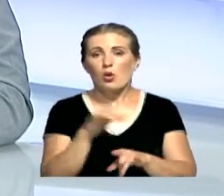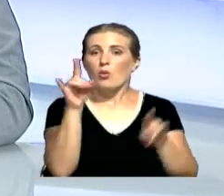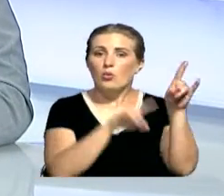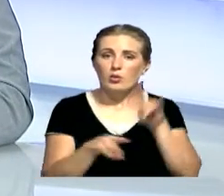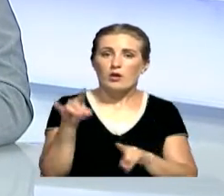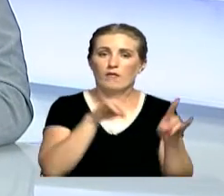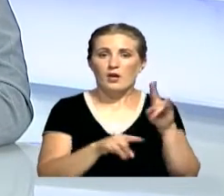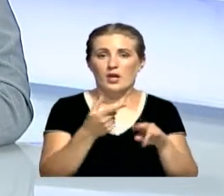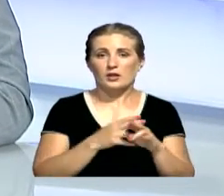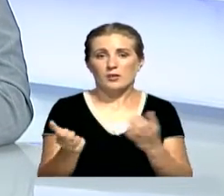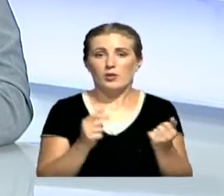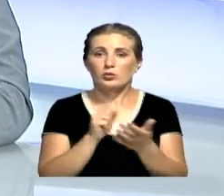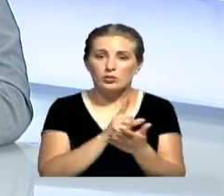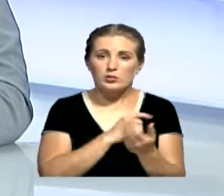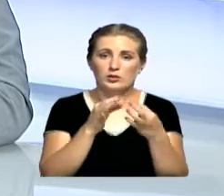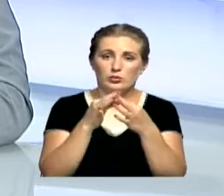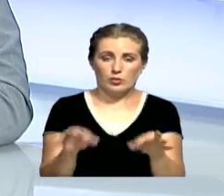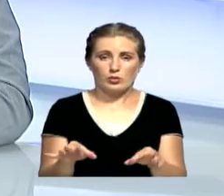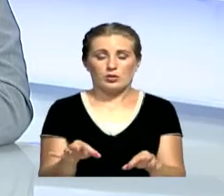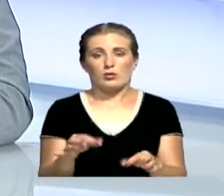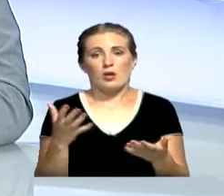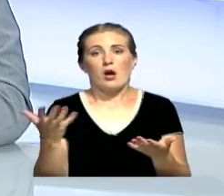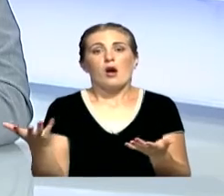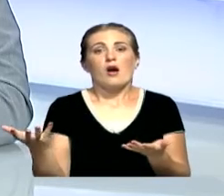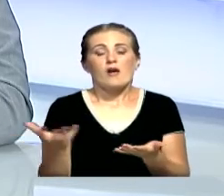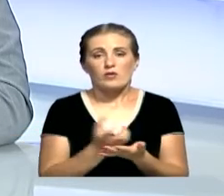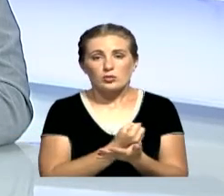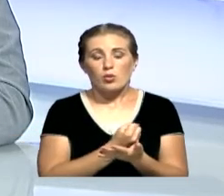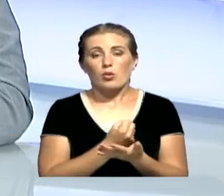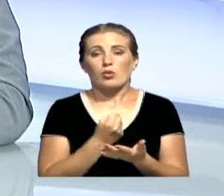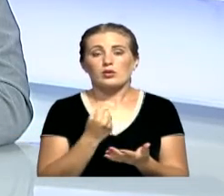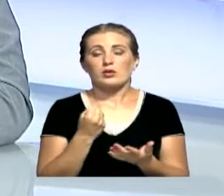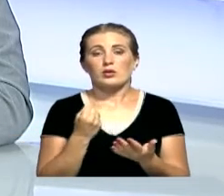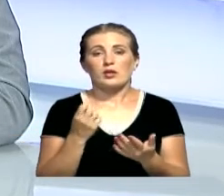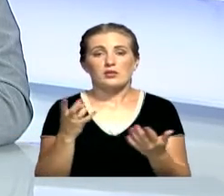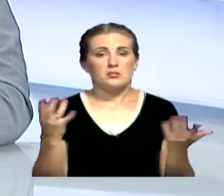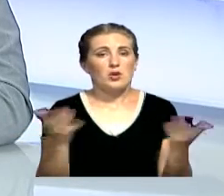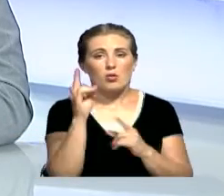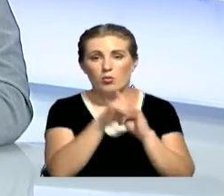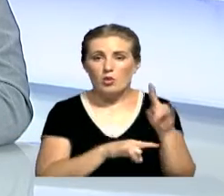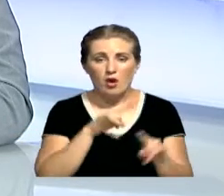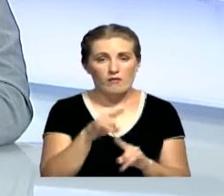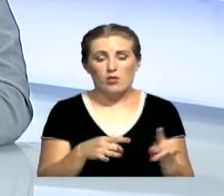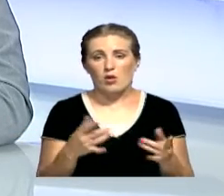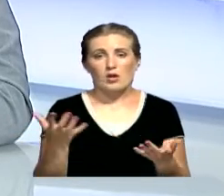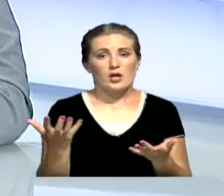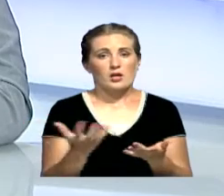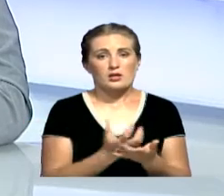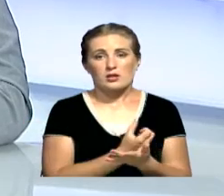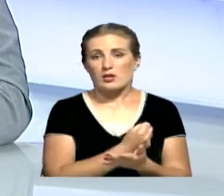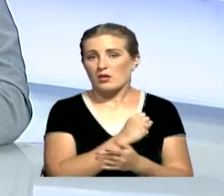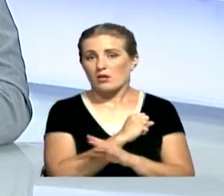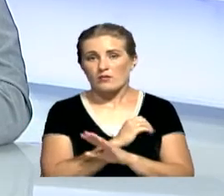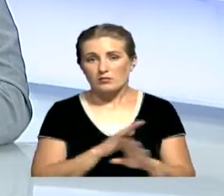этих предпринимателей организовать доступ ну в итоге в итоге никакие уговоры не вы не